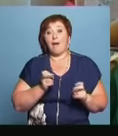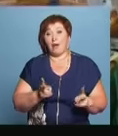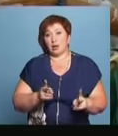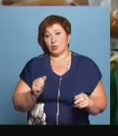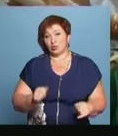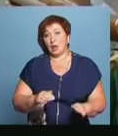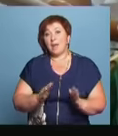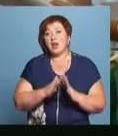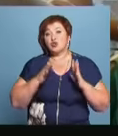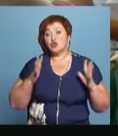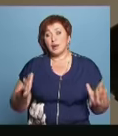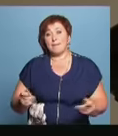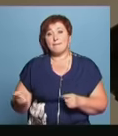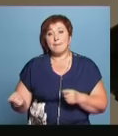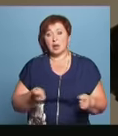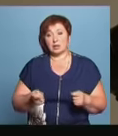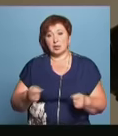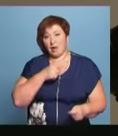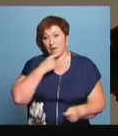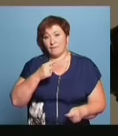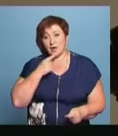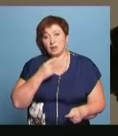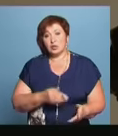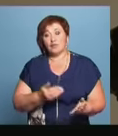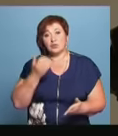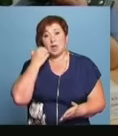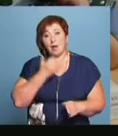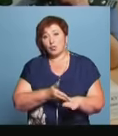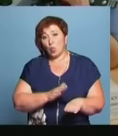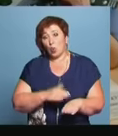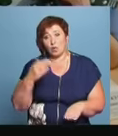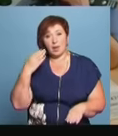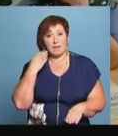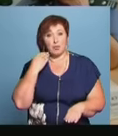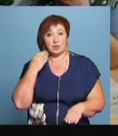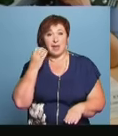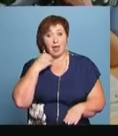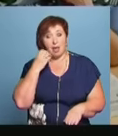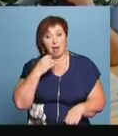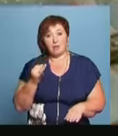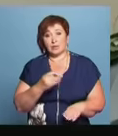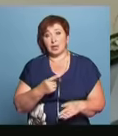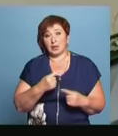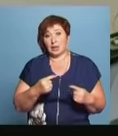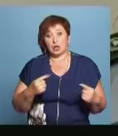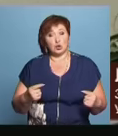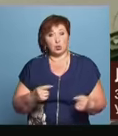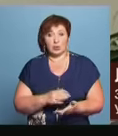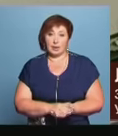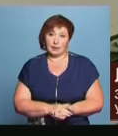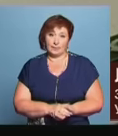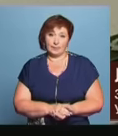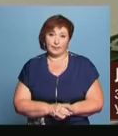большая партия запрещенного к ввозу в Россию итальянского винограда. Продукцию изъяли на одной из городских баз. Более